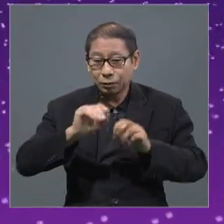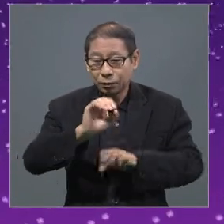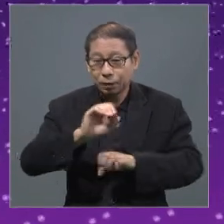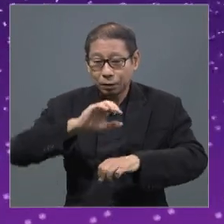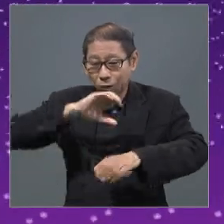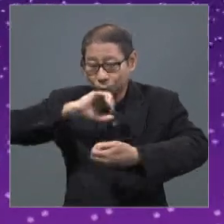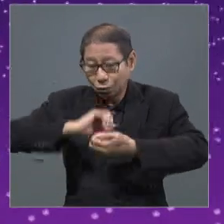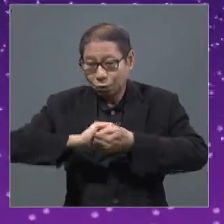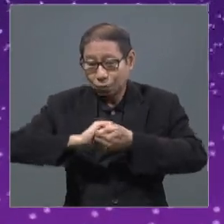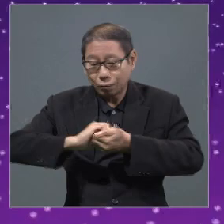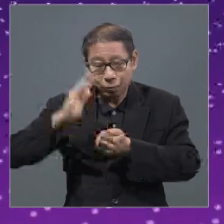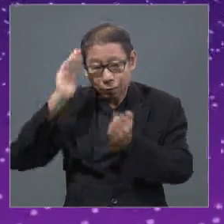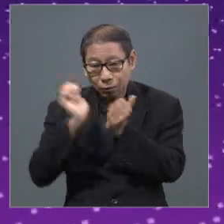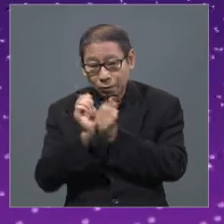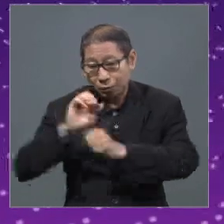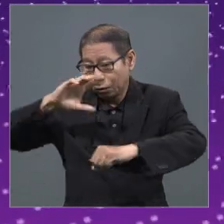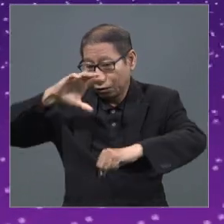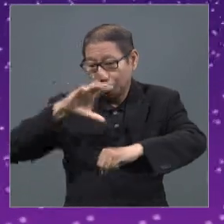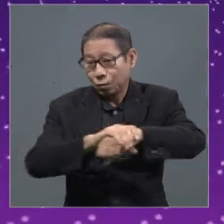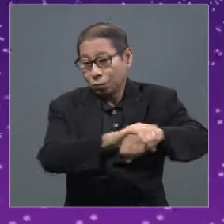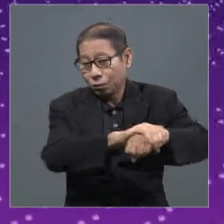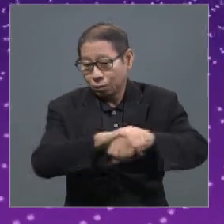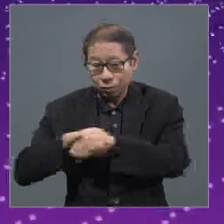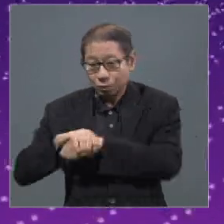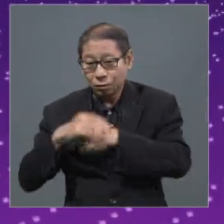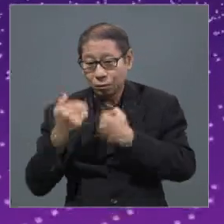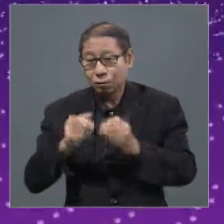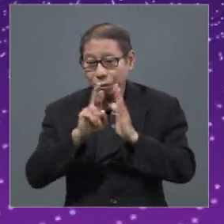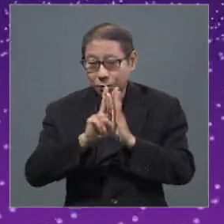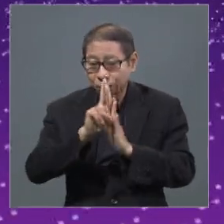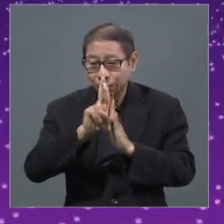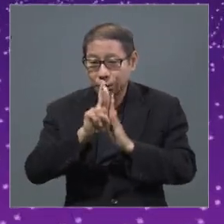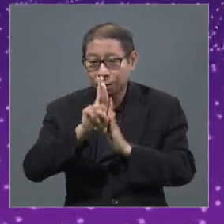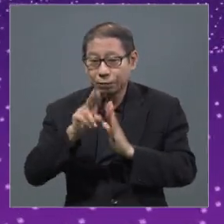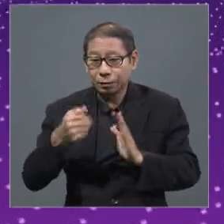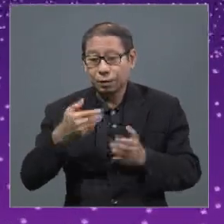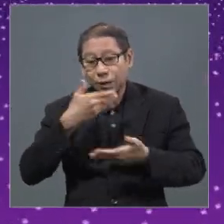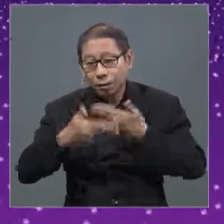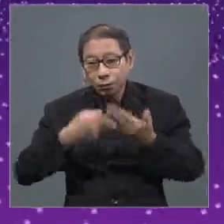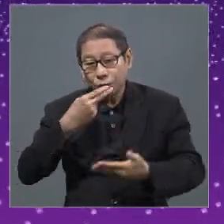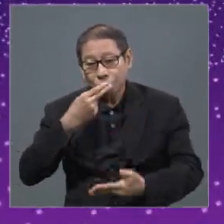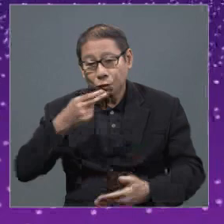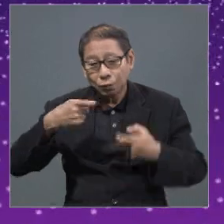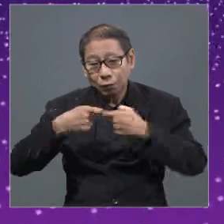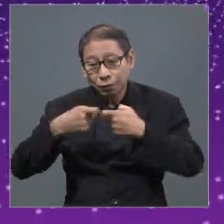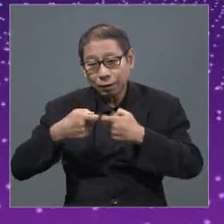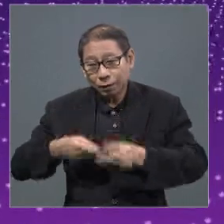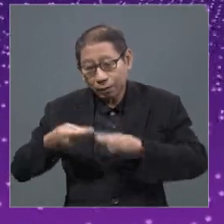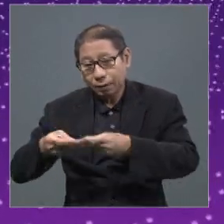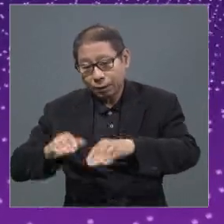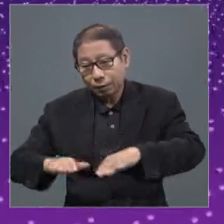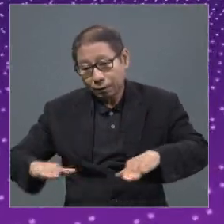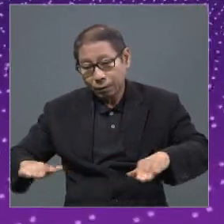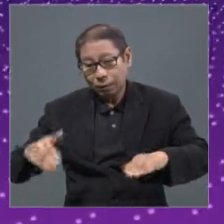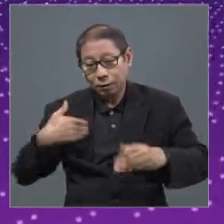ครับบุกจับร้านค้าตั้งอยู่ใจกลางเมืองเชียงรายเลยนะครับหลังมีการขายบุหรี่ไฟฟ้าให้แก่เด็กและเยาวชนนะ